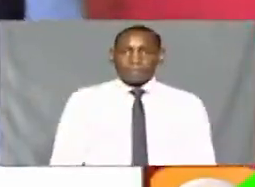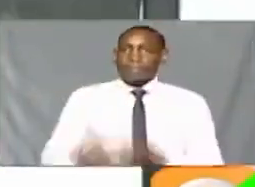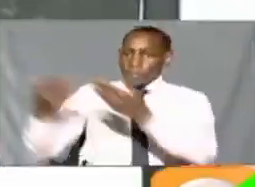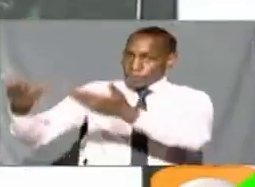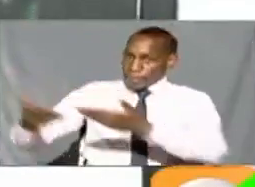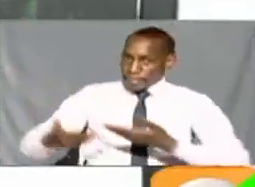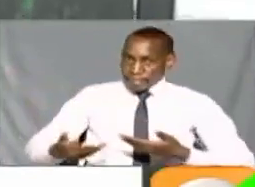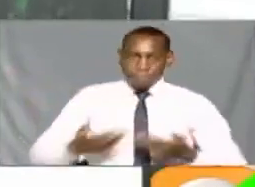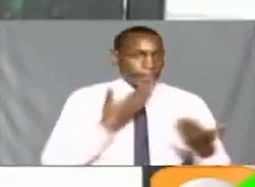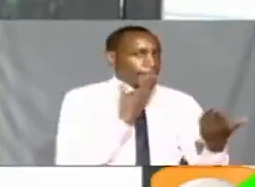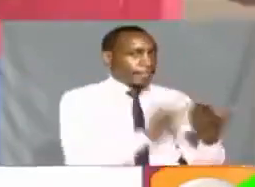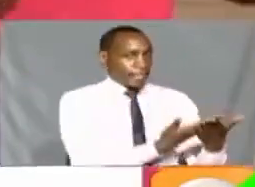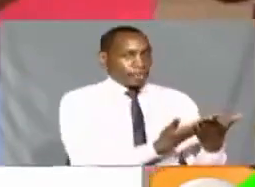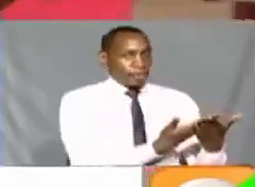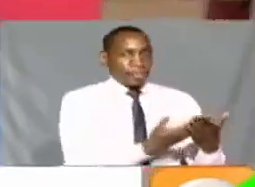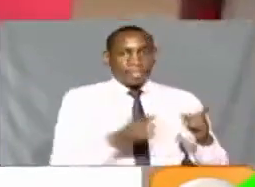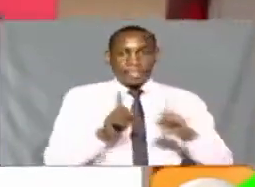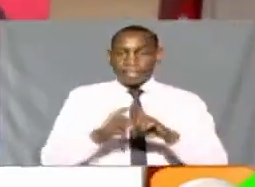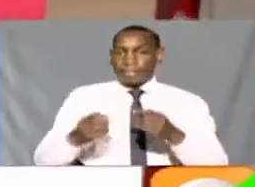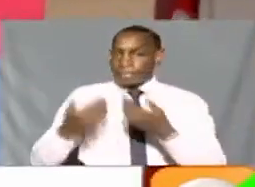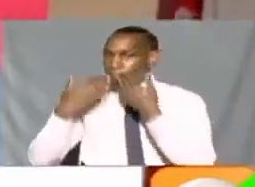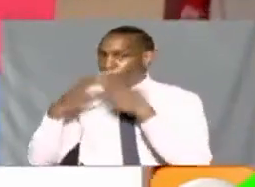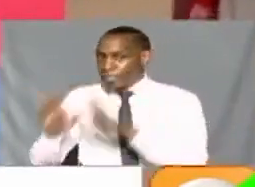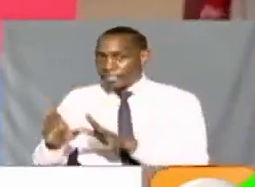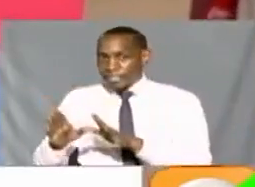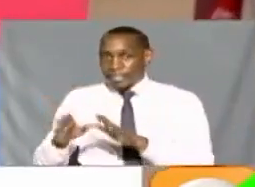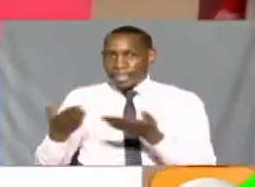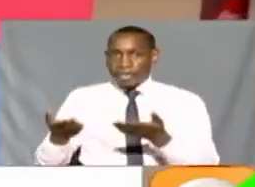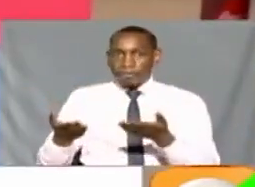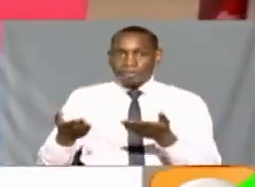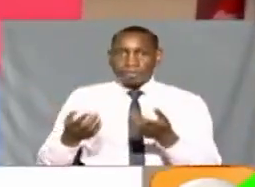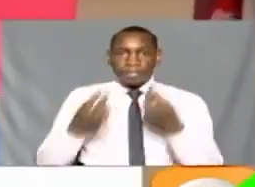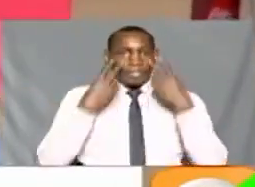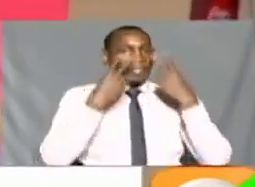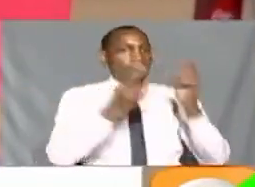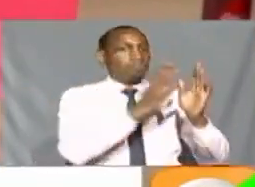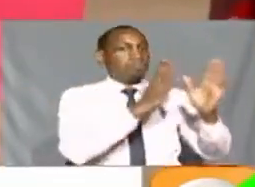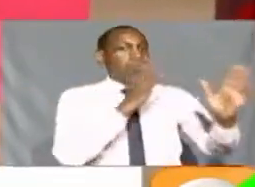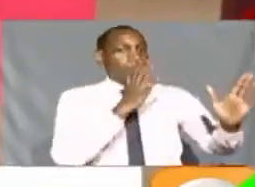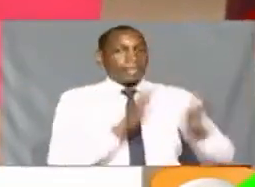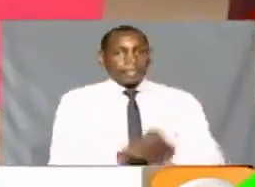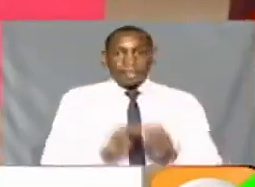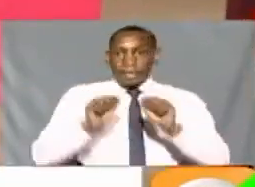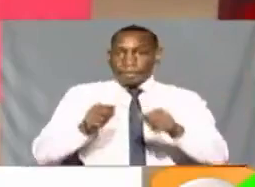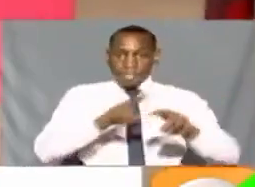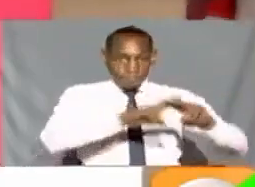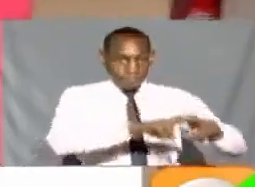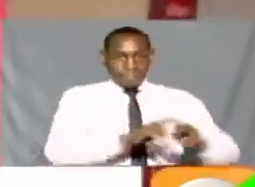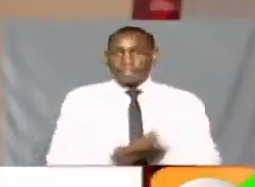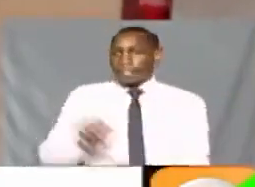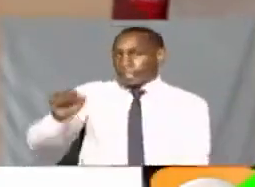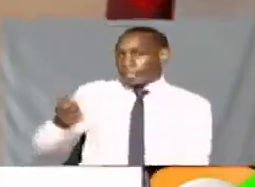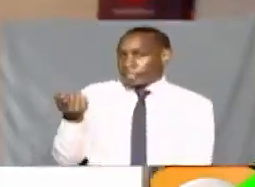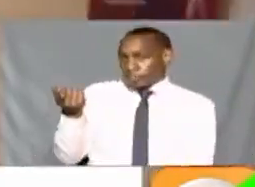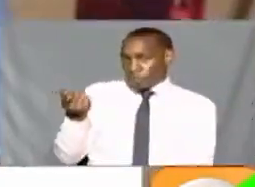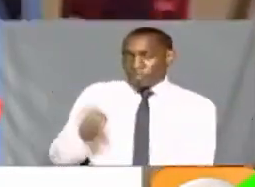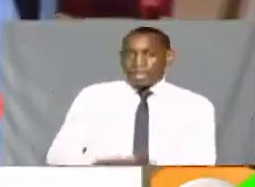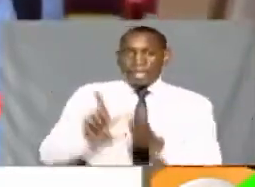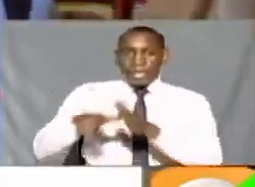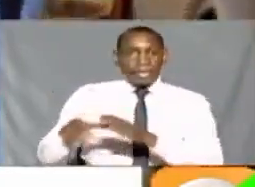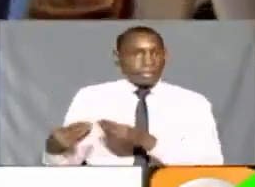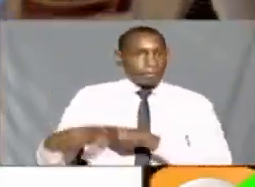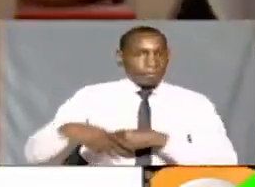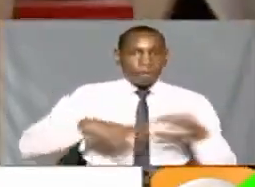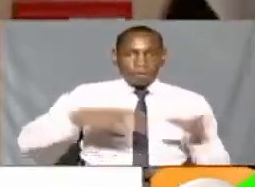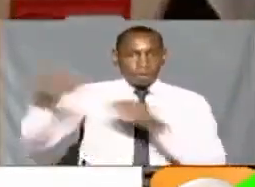Karibu sana. Asante. Hata nilikuwa namalizia langari yangu iko kwa laini. Kwa hivyo tunaweza kaa chini kidogo. Kisha tuende. Sawa.